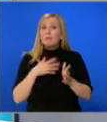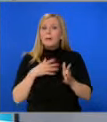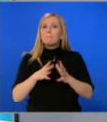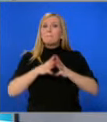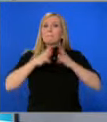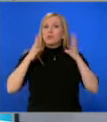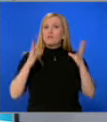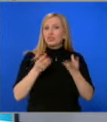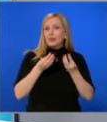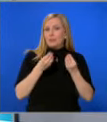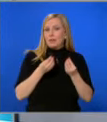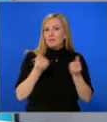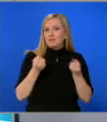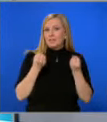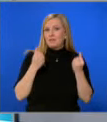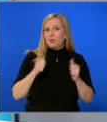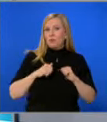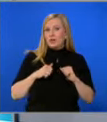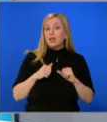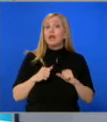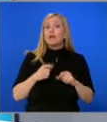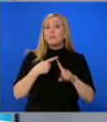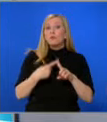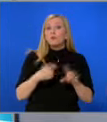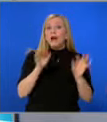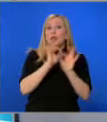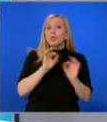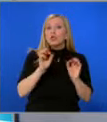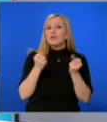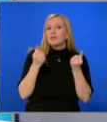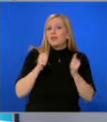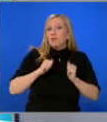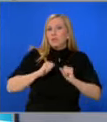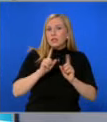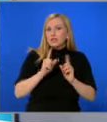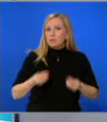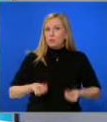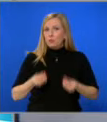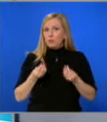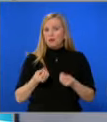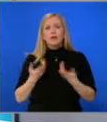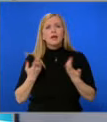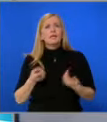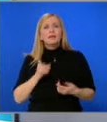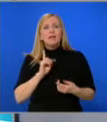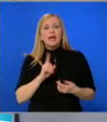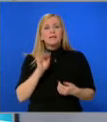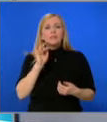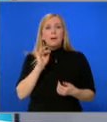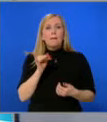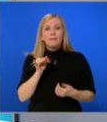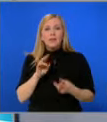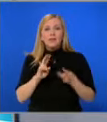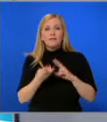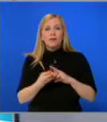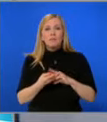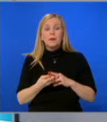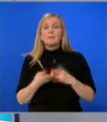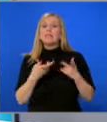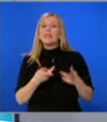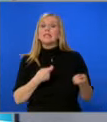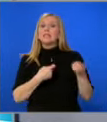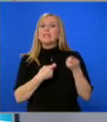здравеопазване и нищо в здравеопазването не се подобрява. Какви трябва да бъдат реформите? Здравеопазването сме повтаряли, че не трябва да е